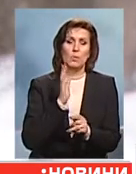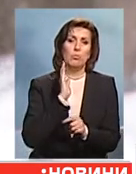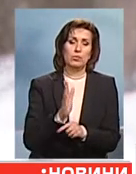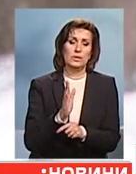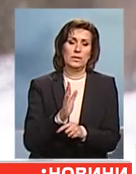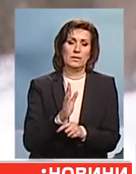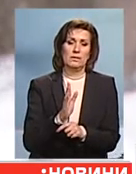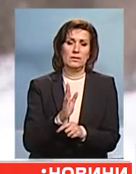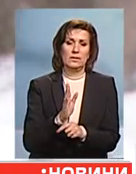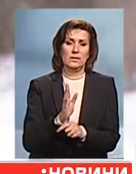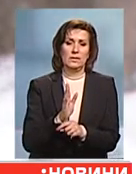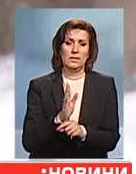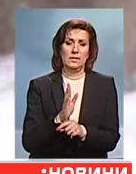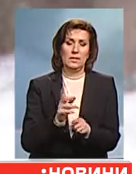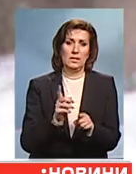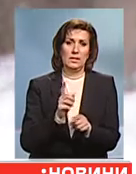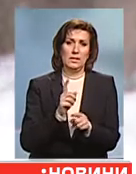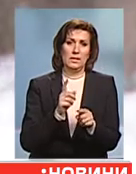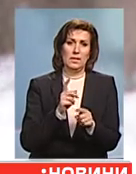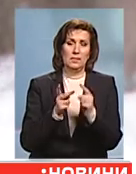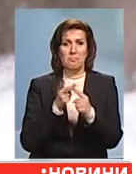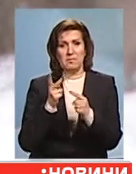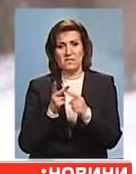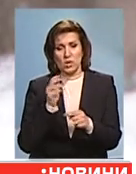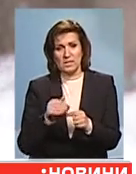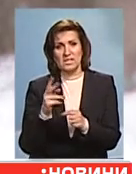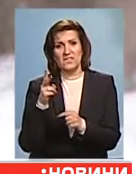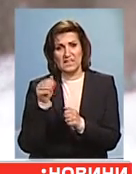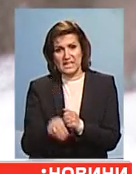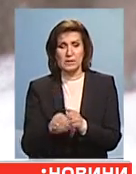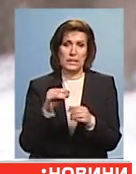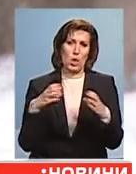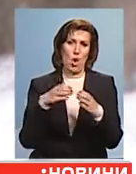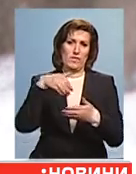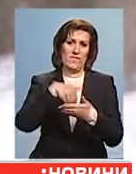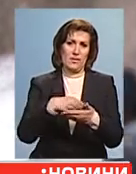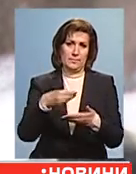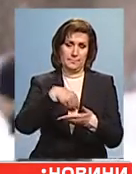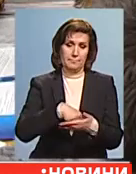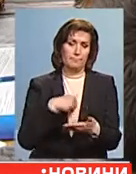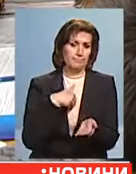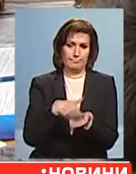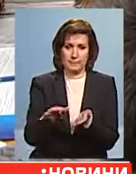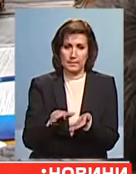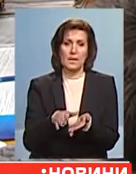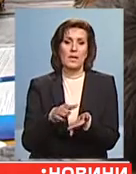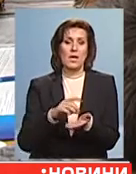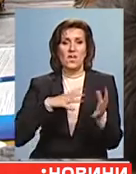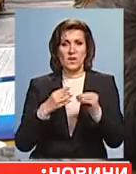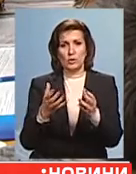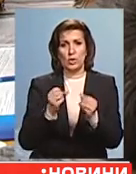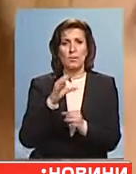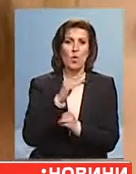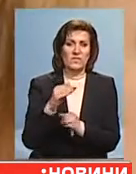буде так 1,5-2 тисячі і в конверті там. Ну, я теж відмовлявся. Врешті отримав